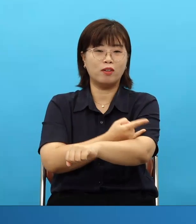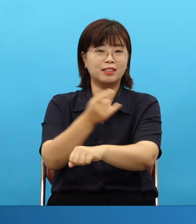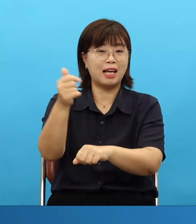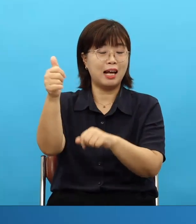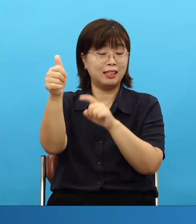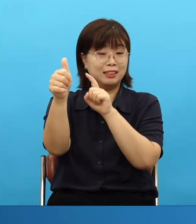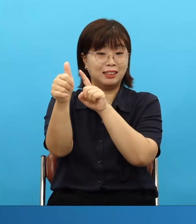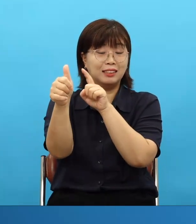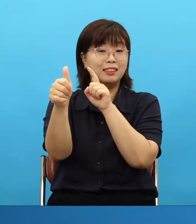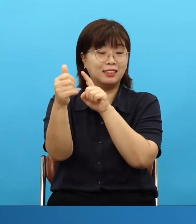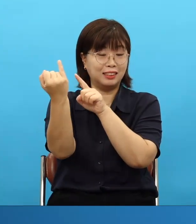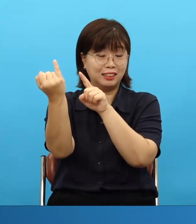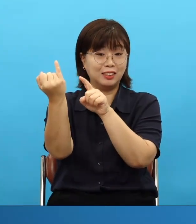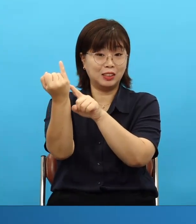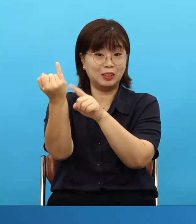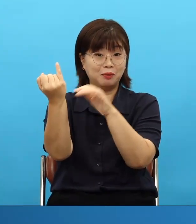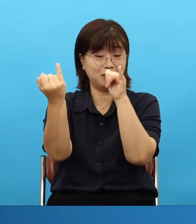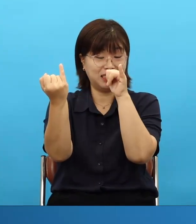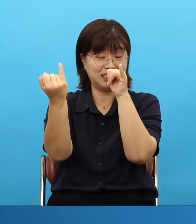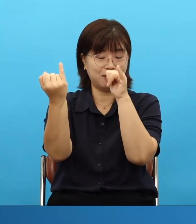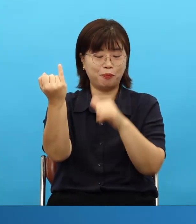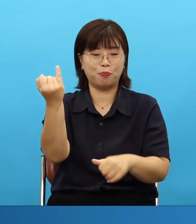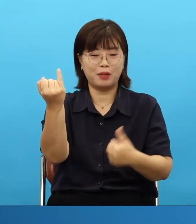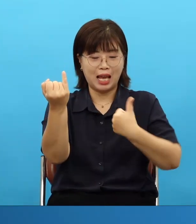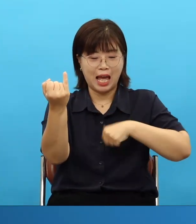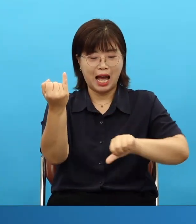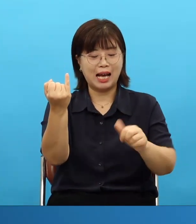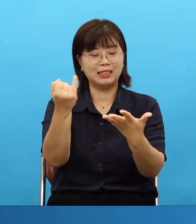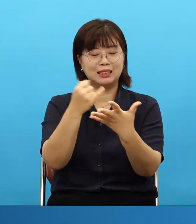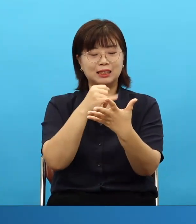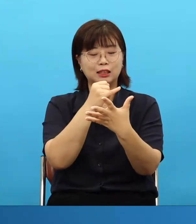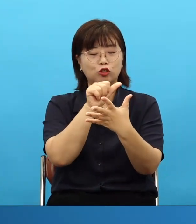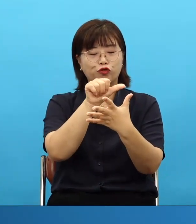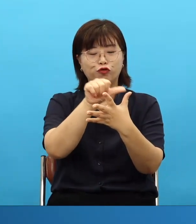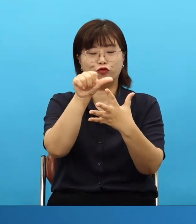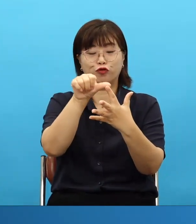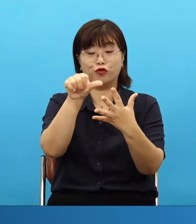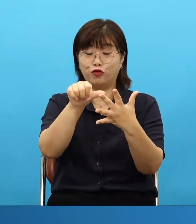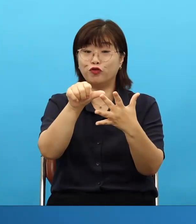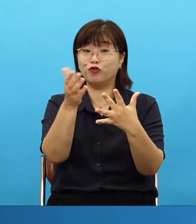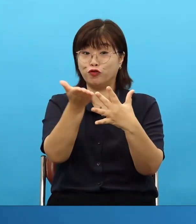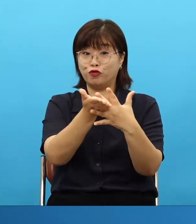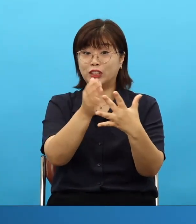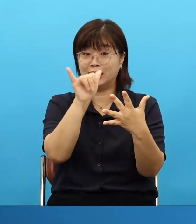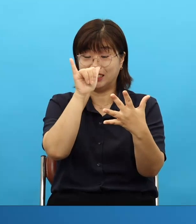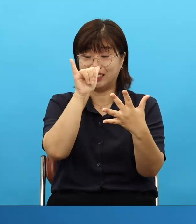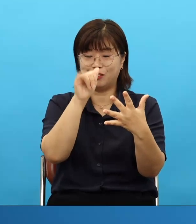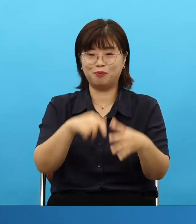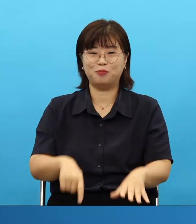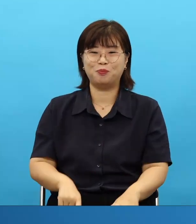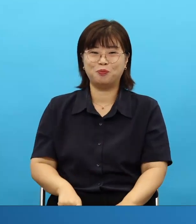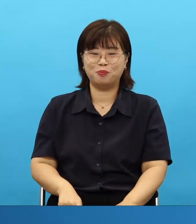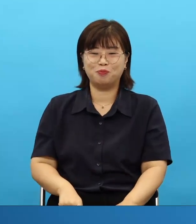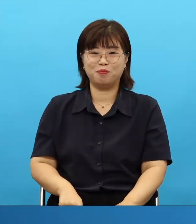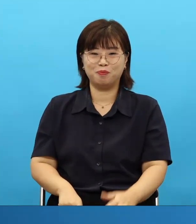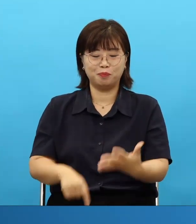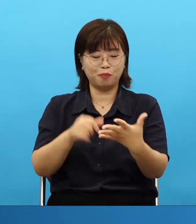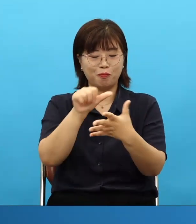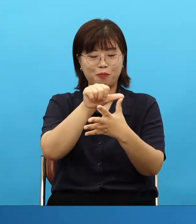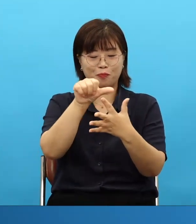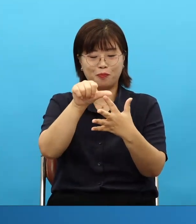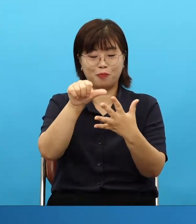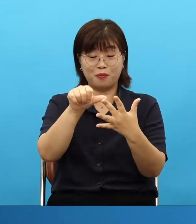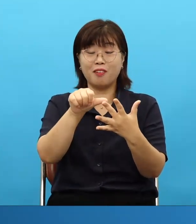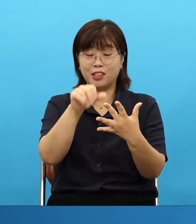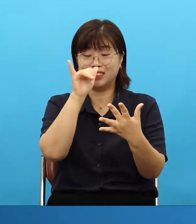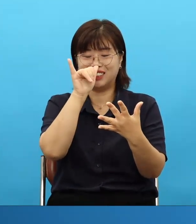they had 3 sons, and none of their 3 sons believed. 그게 장모님하고 권사님하고 계속 기도하는 거 아들 3명이 옆으로 기도를 하는 겁니다. And